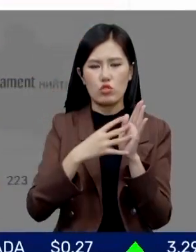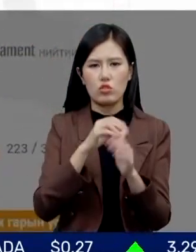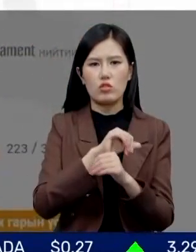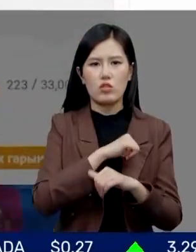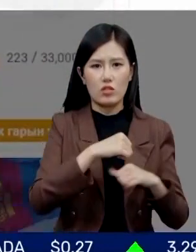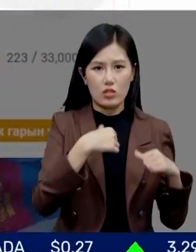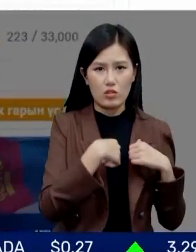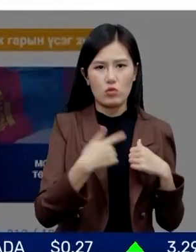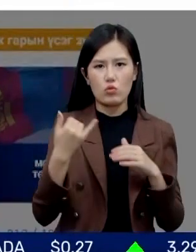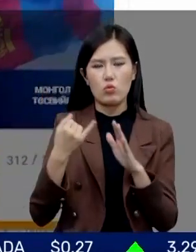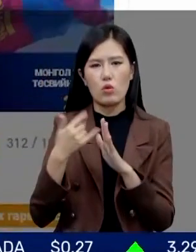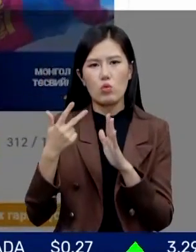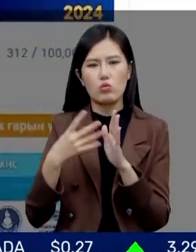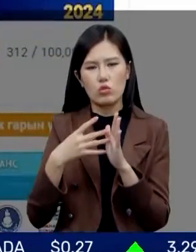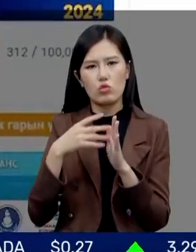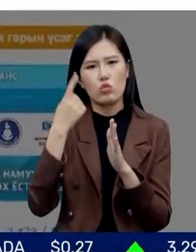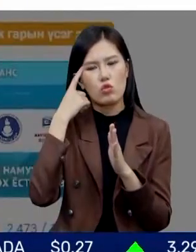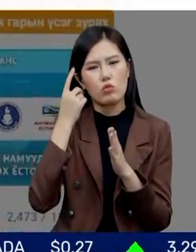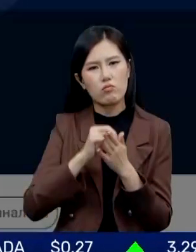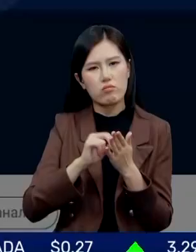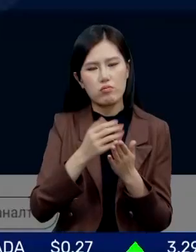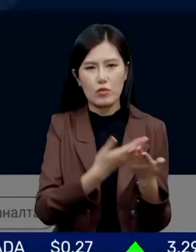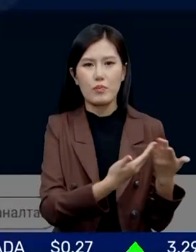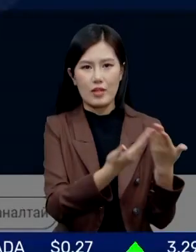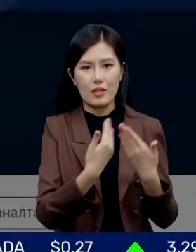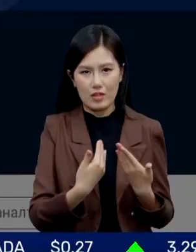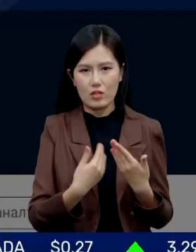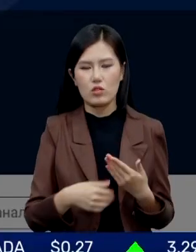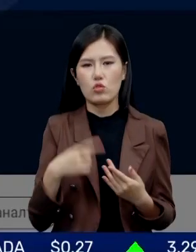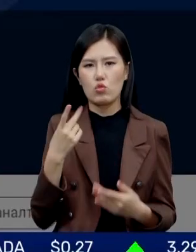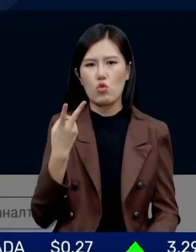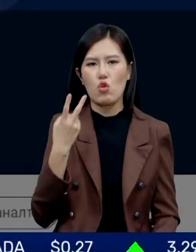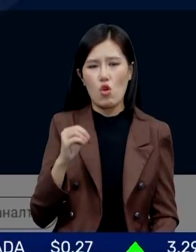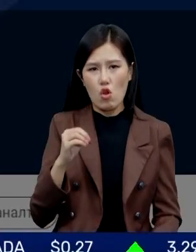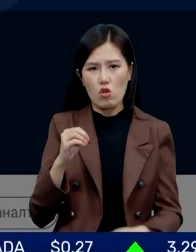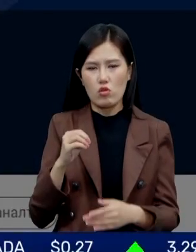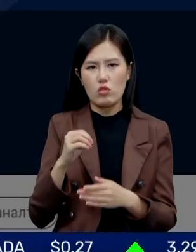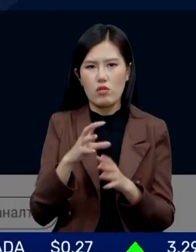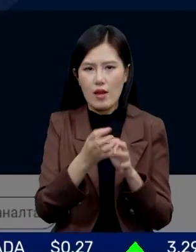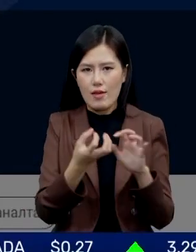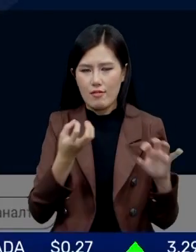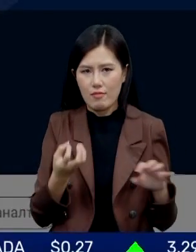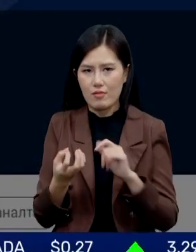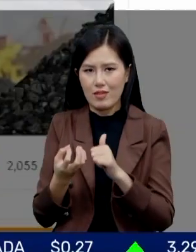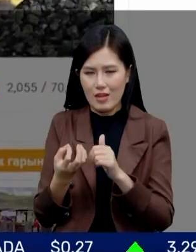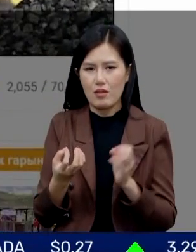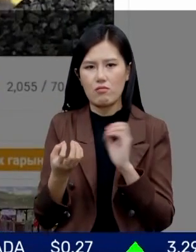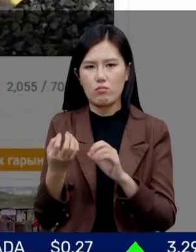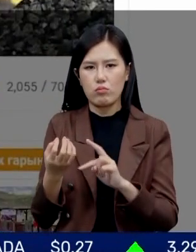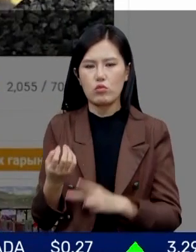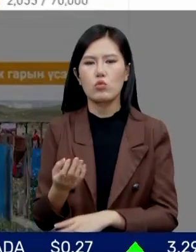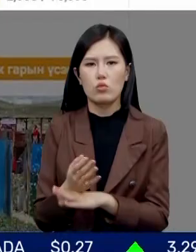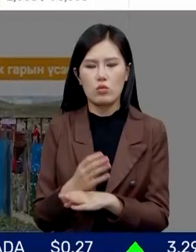нийтийн өргөдөл санаачласнаас 111 иргэний 120 нийтийн өргөдөл шаардлага хангасан тул аль бие ёсоор байршиж байна. За давхарсан